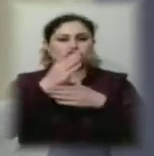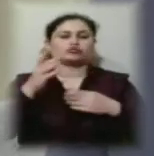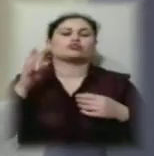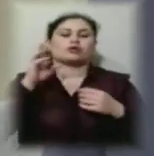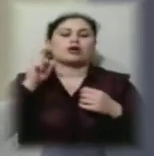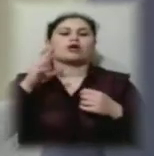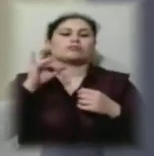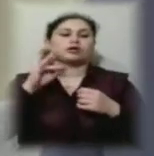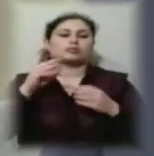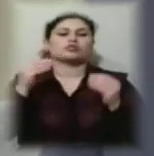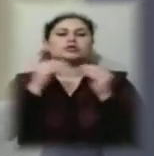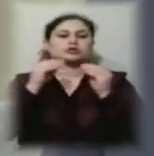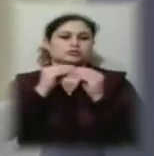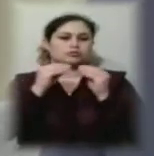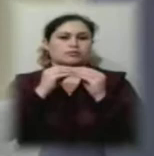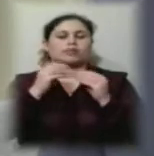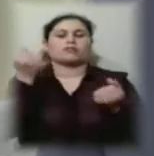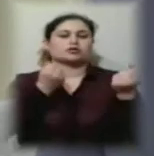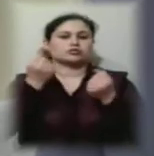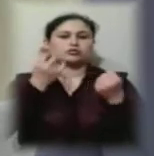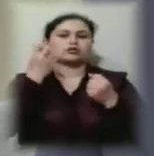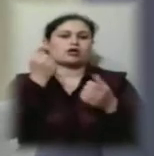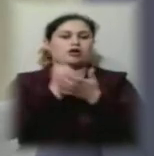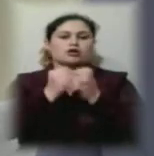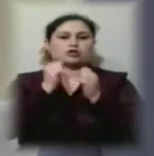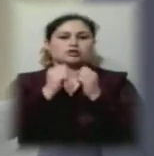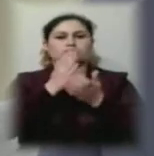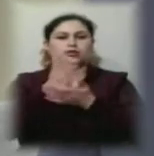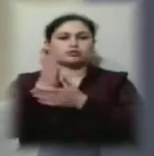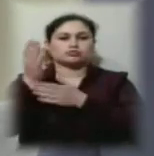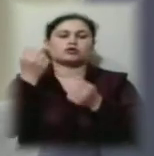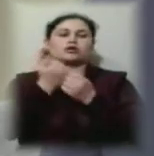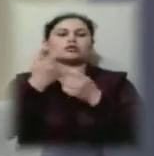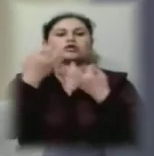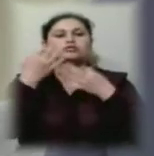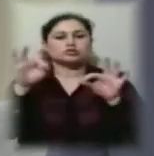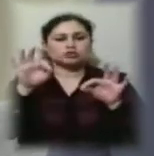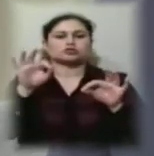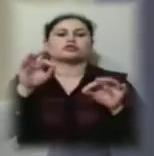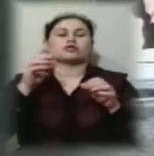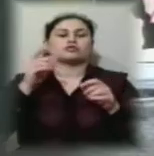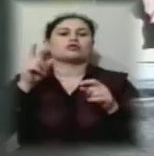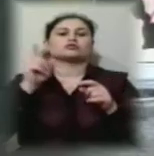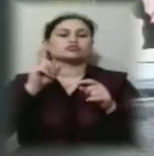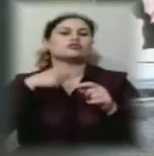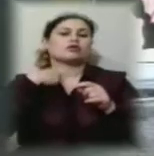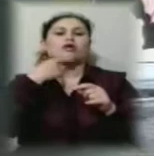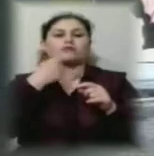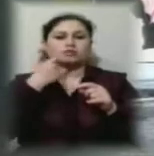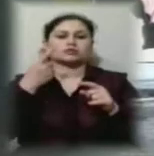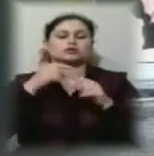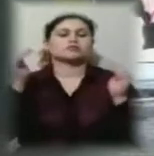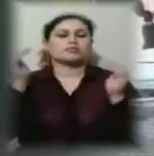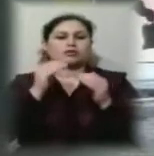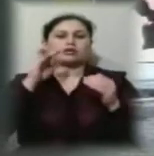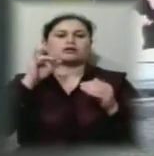машинами на кожному. Це дозволить, знову ж таки, про те, що я сказав, зменшити інтервал руху